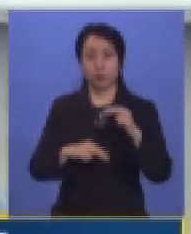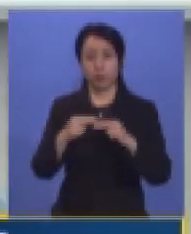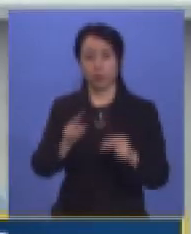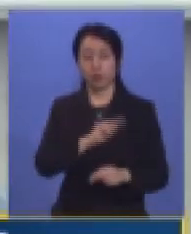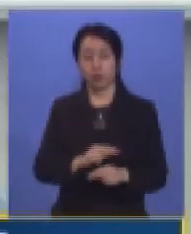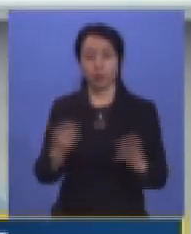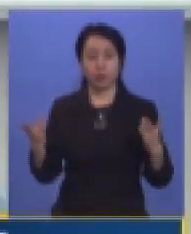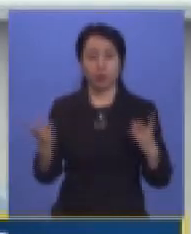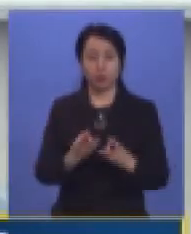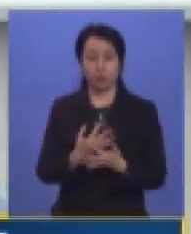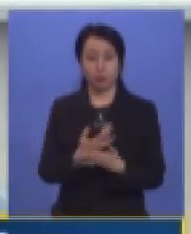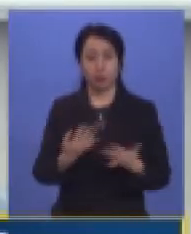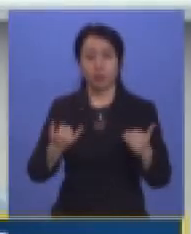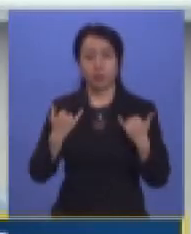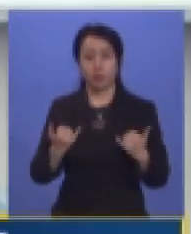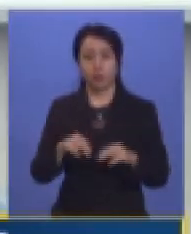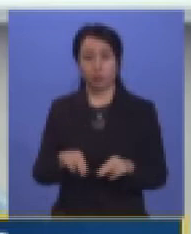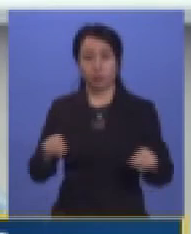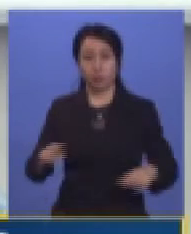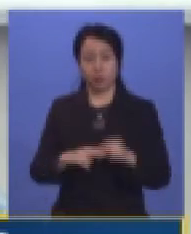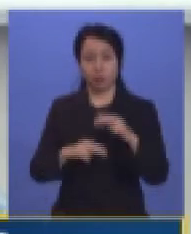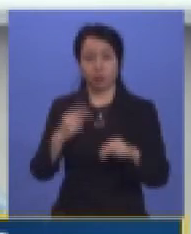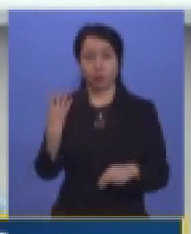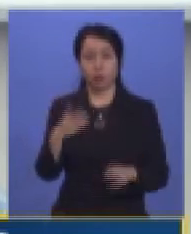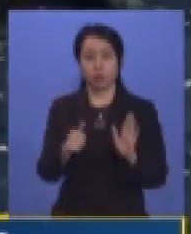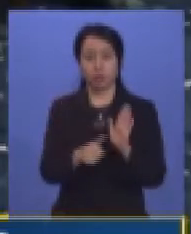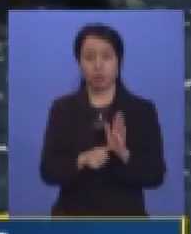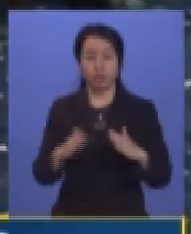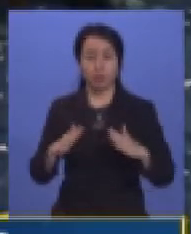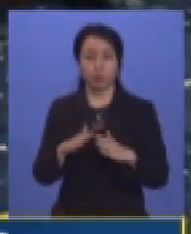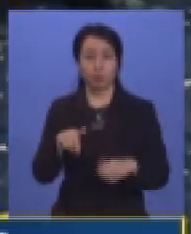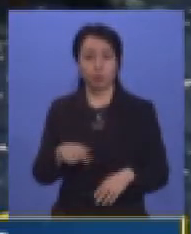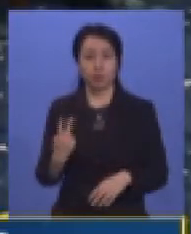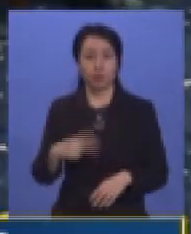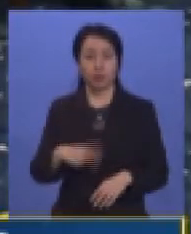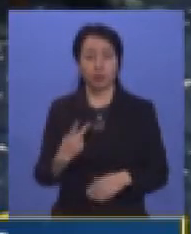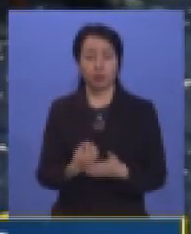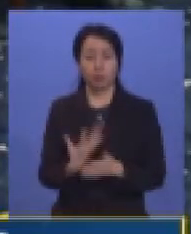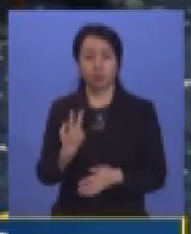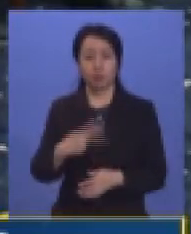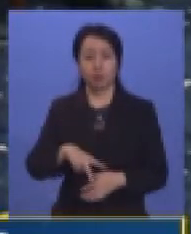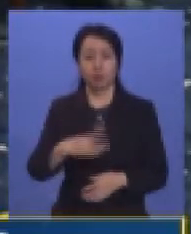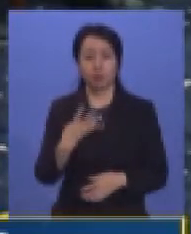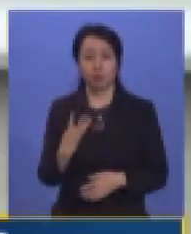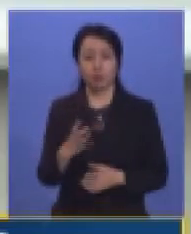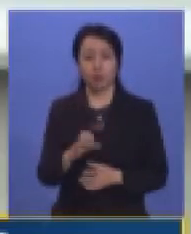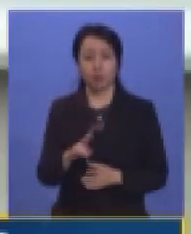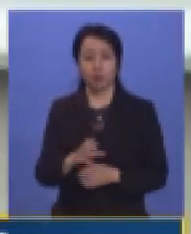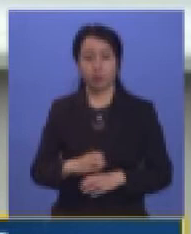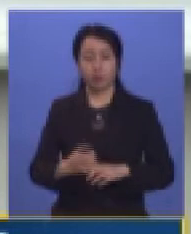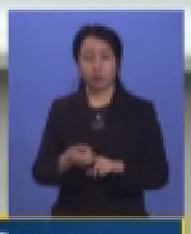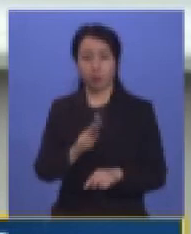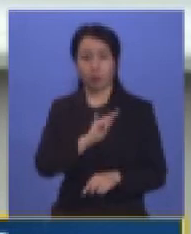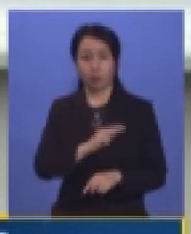компании необходимым материалом сегодня петр опаски строится сорок шесть домов из них 22 бюджетный 24 коммерческим эту